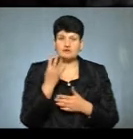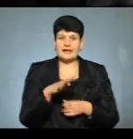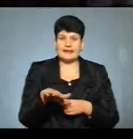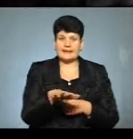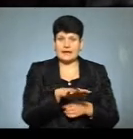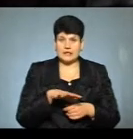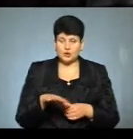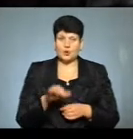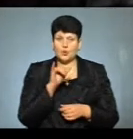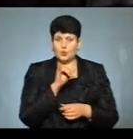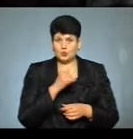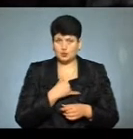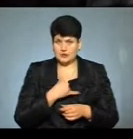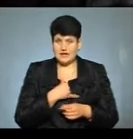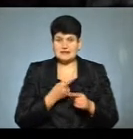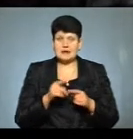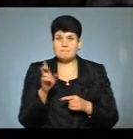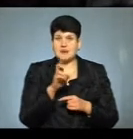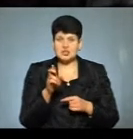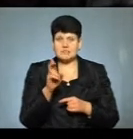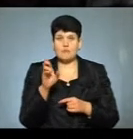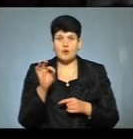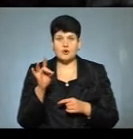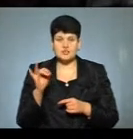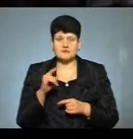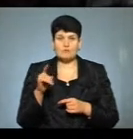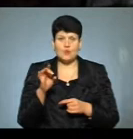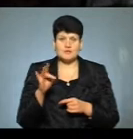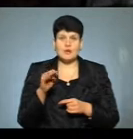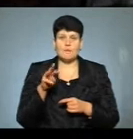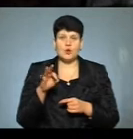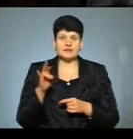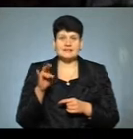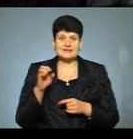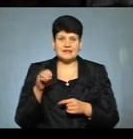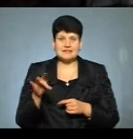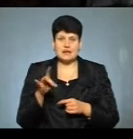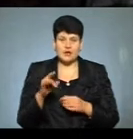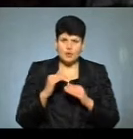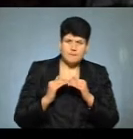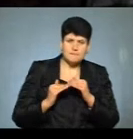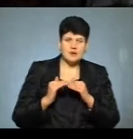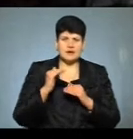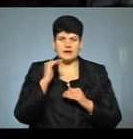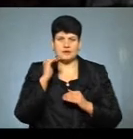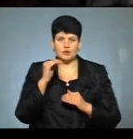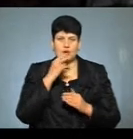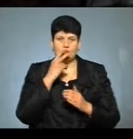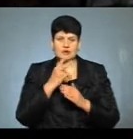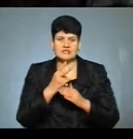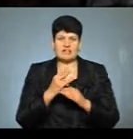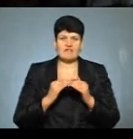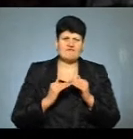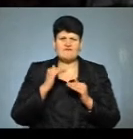території у нас це Бережанський, Борщівський, Зборівський, Монастирський райони перетнули показники